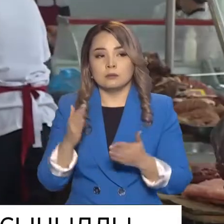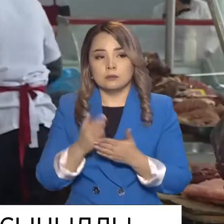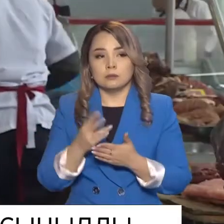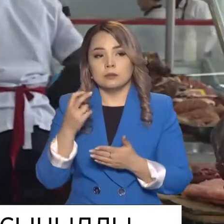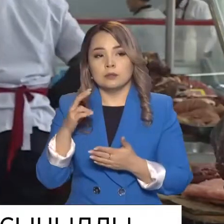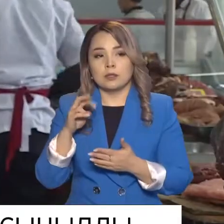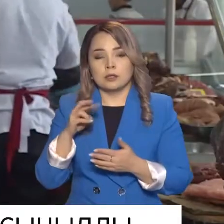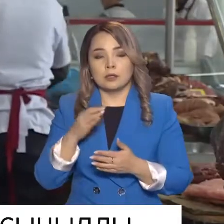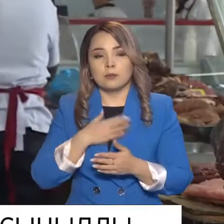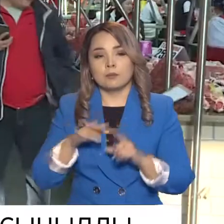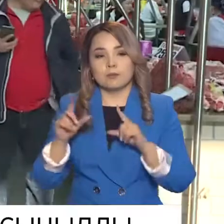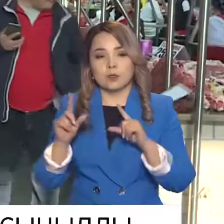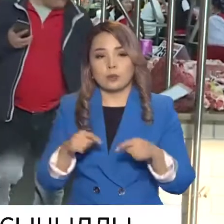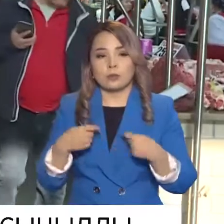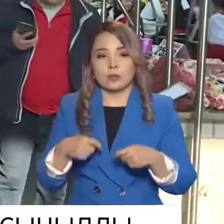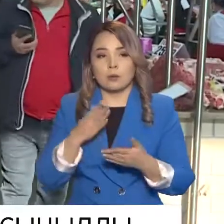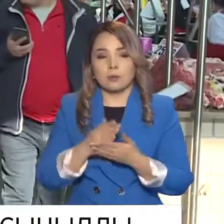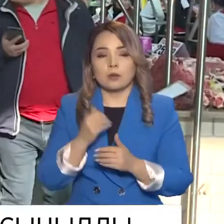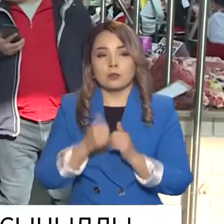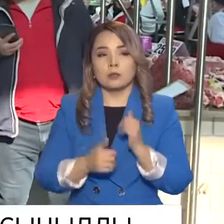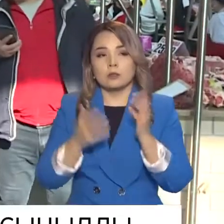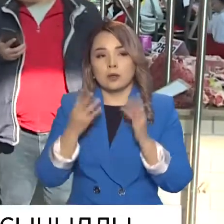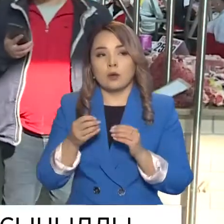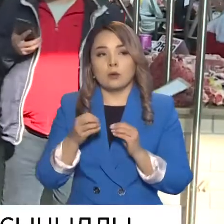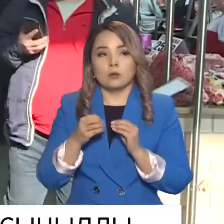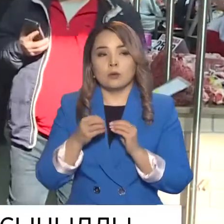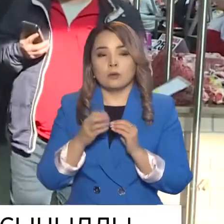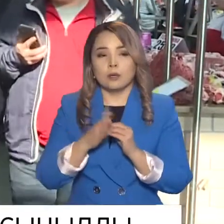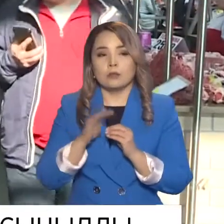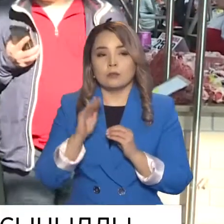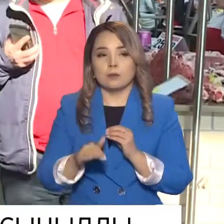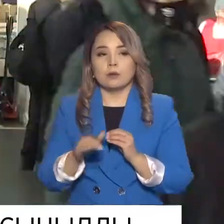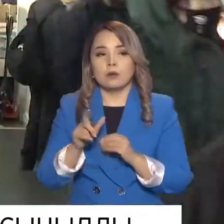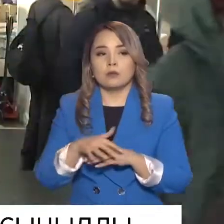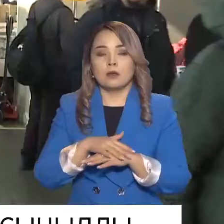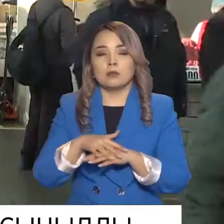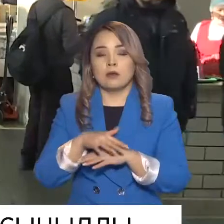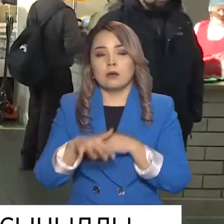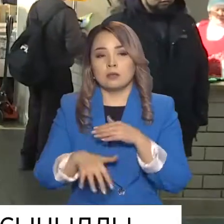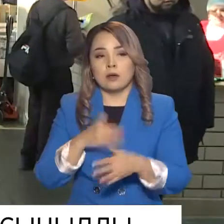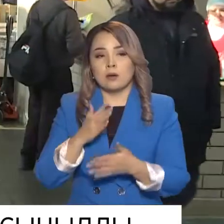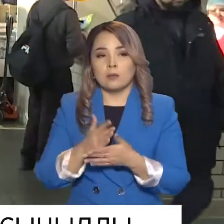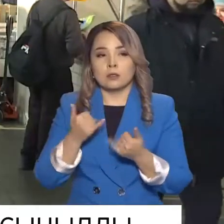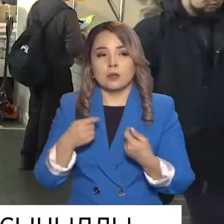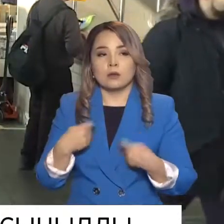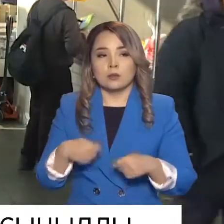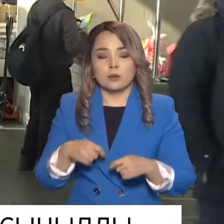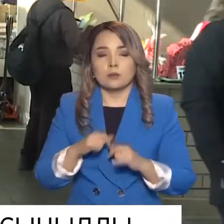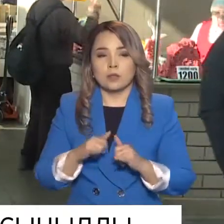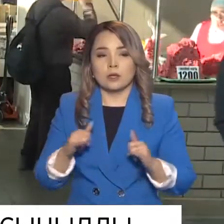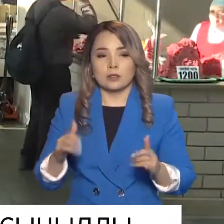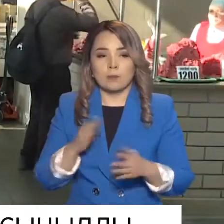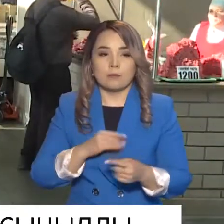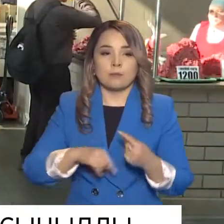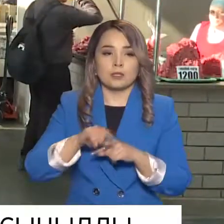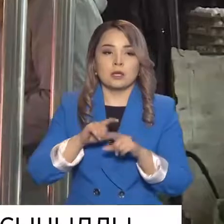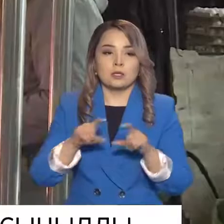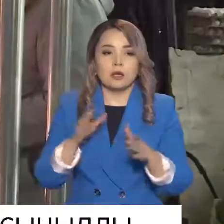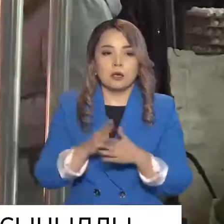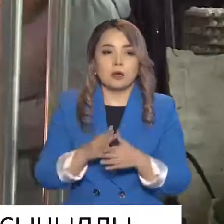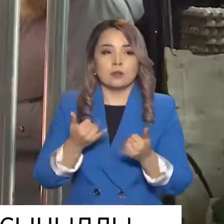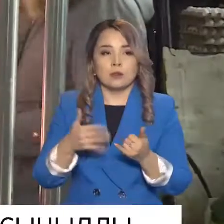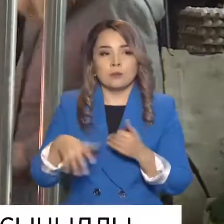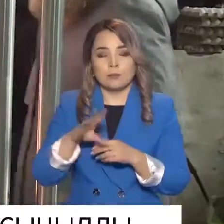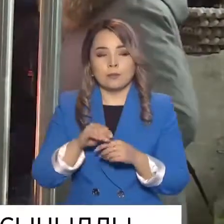200 теңгеге төмен сатып отырмыз. Күніне 10-15 мыңға жуық адам келетін Алтын Орда базарында сауда қызып тұр. Бизнес нысандағы